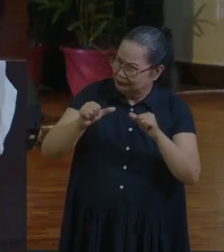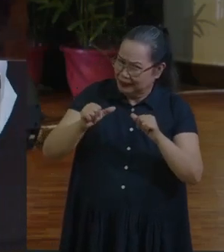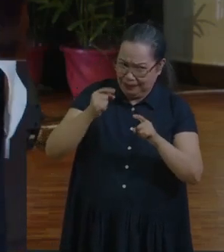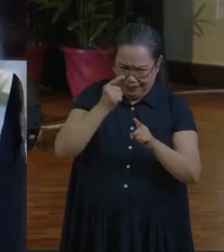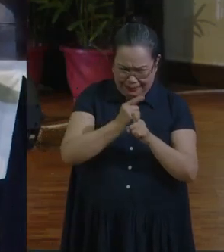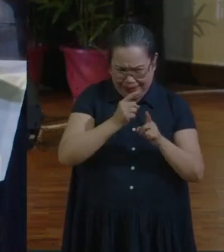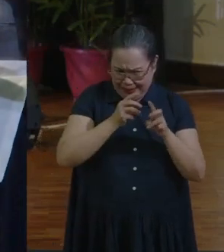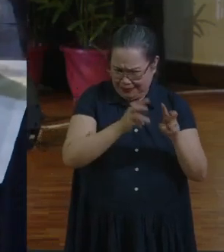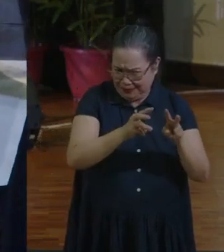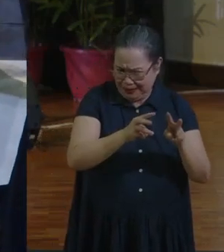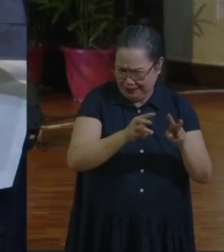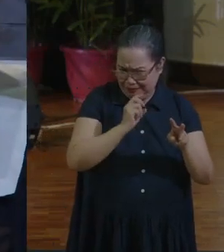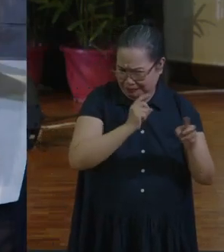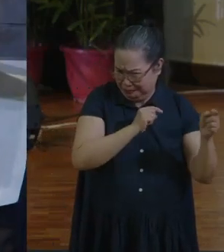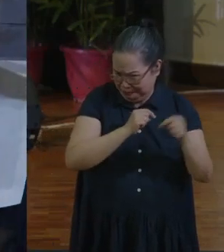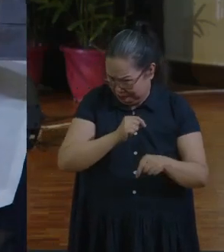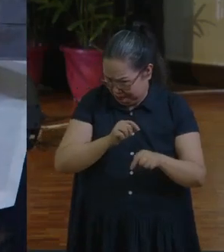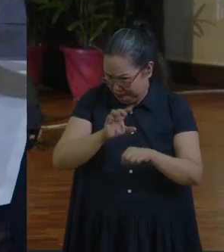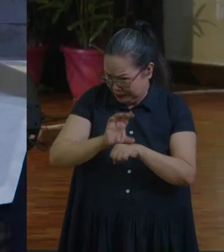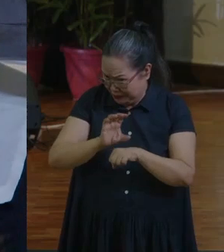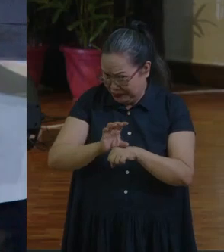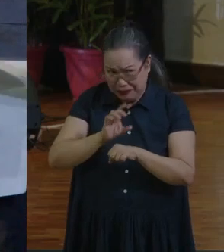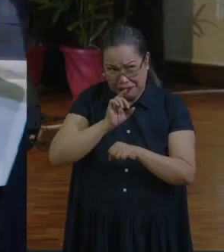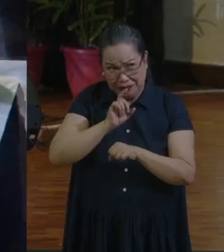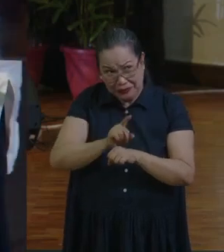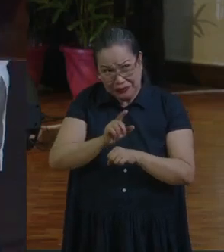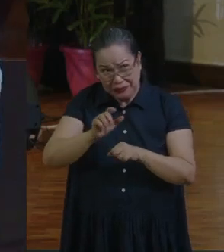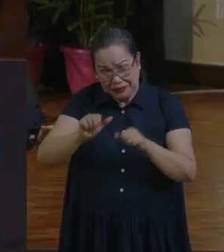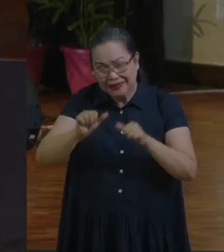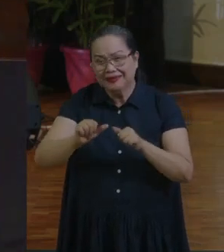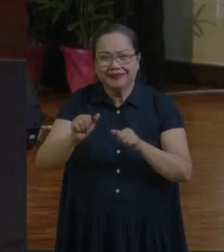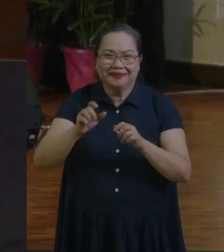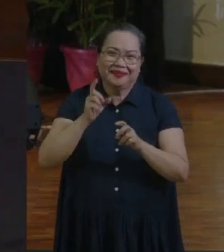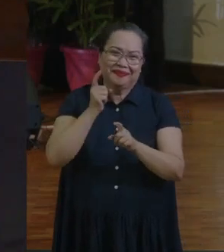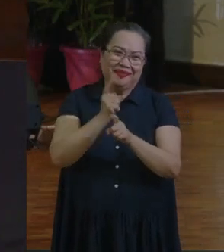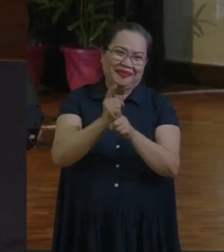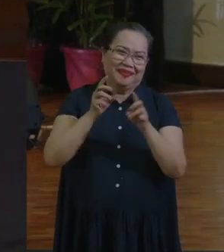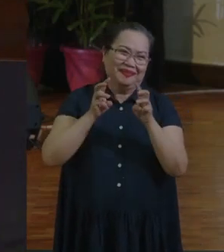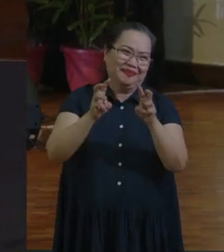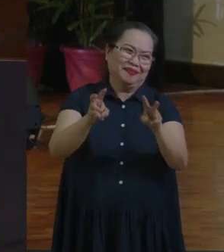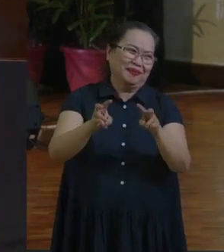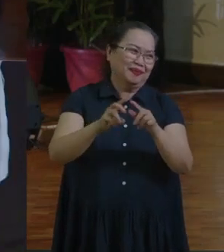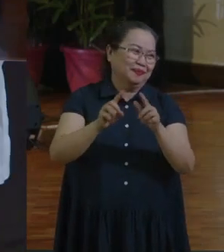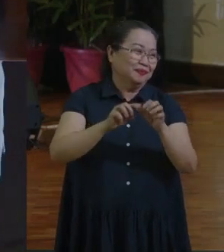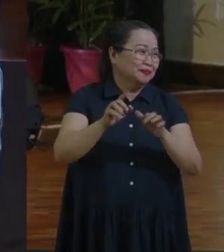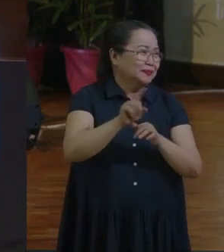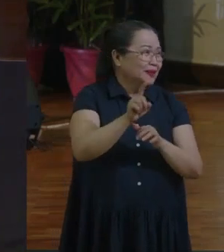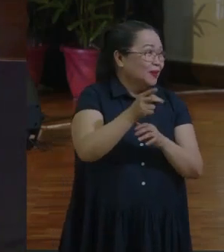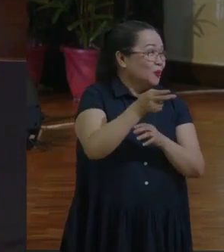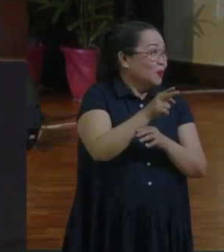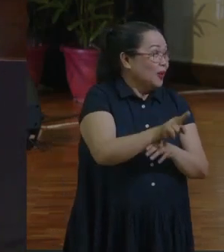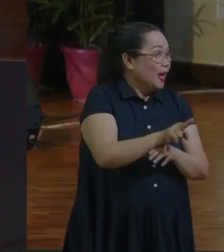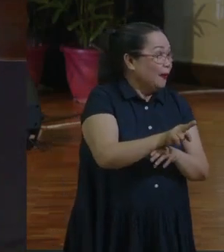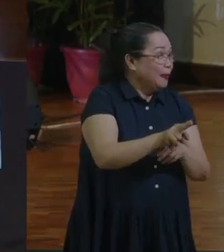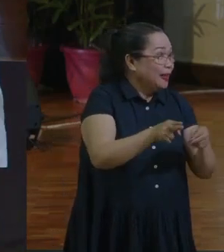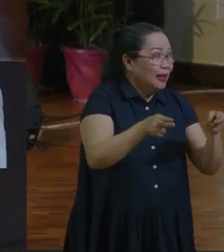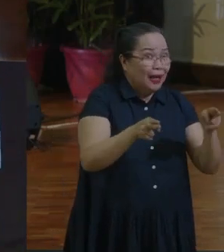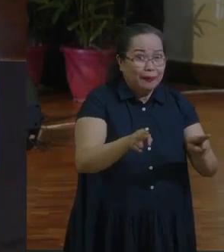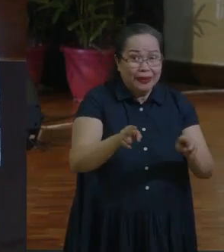daan? Ako ba ay nasa tamang landas, no? Bakit kaya nangyayari sa akin